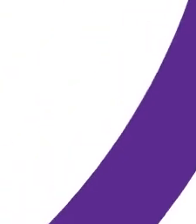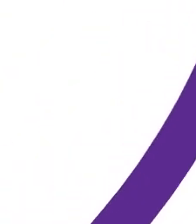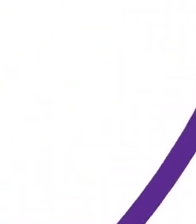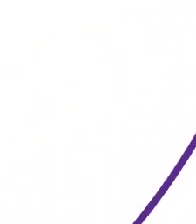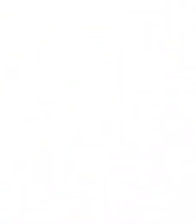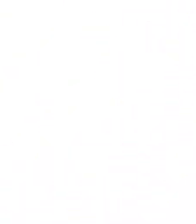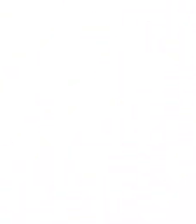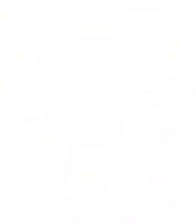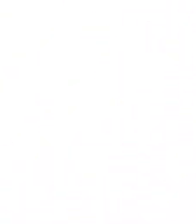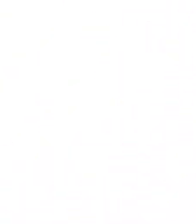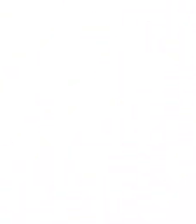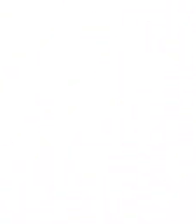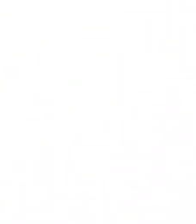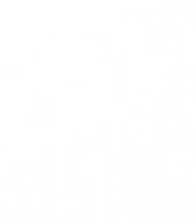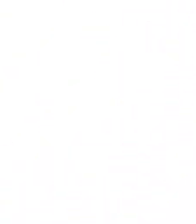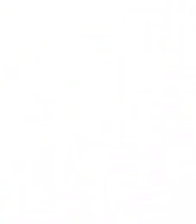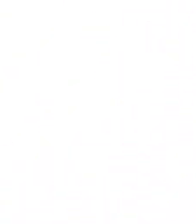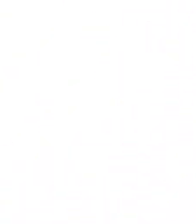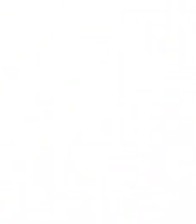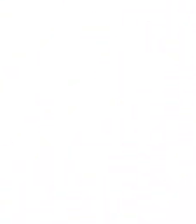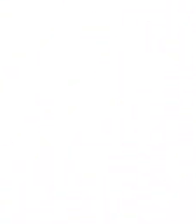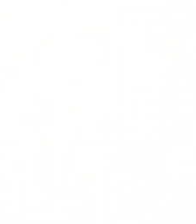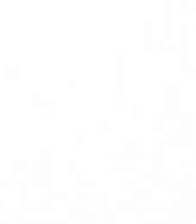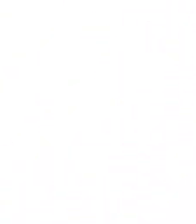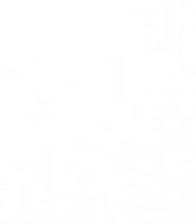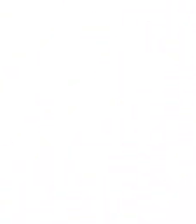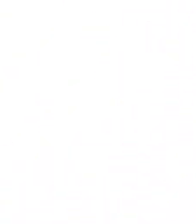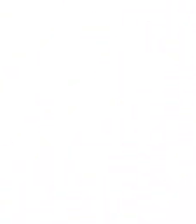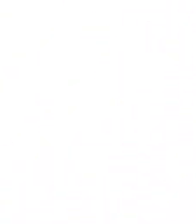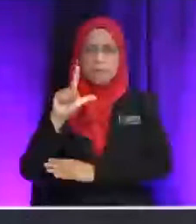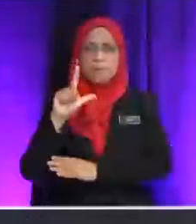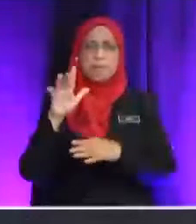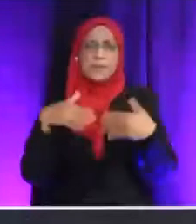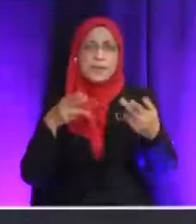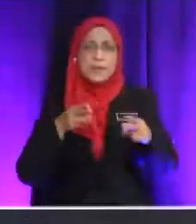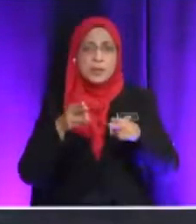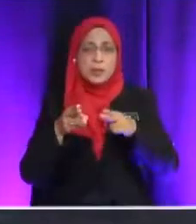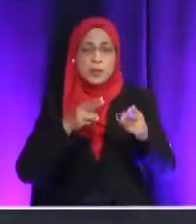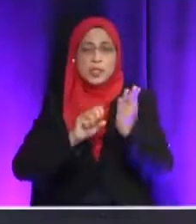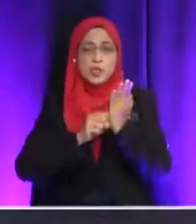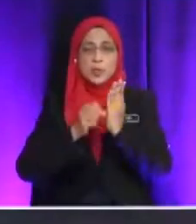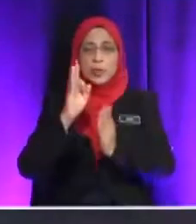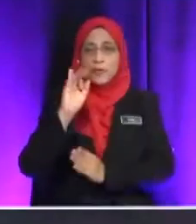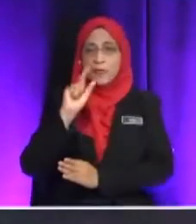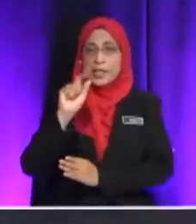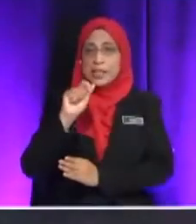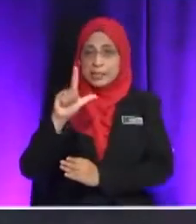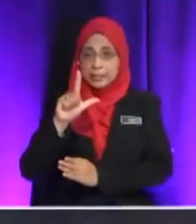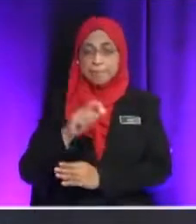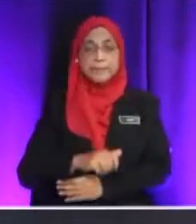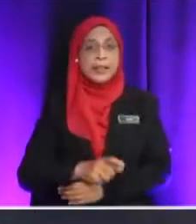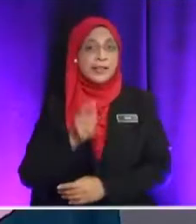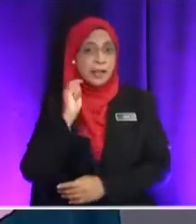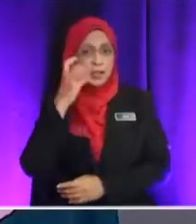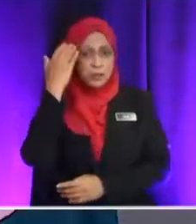Hai Didik TV GPM Kita dikit udah tahu kan jenis jenis sungguh fisik